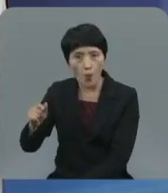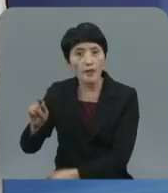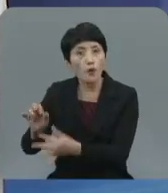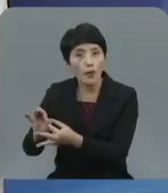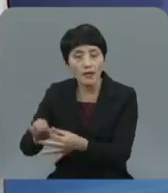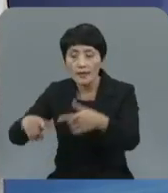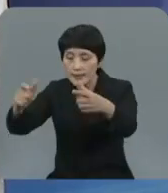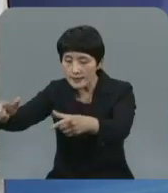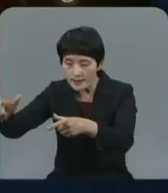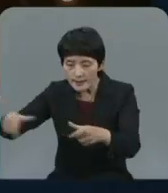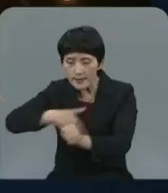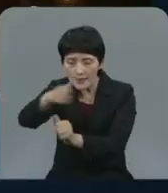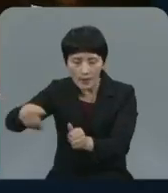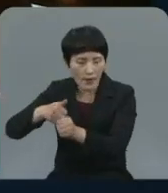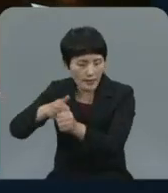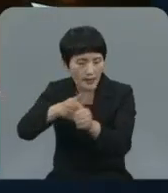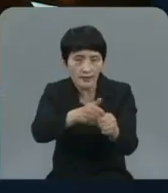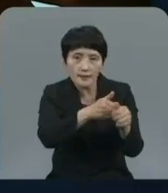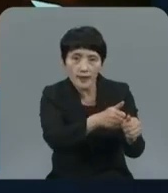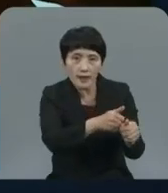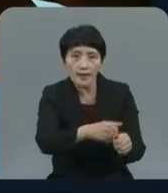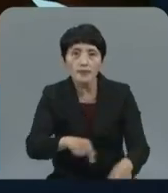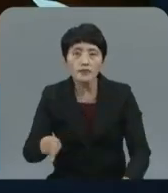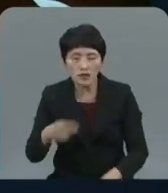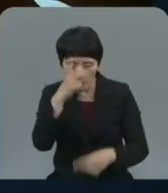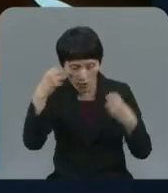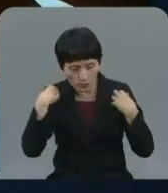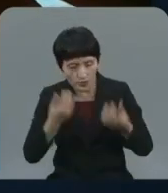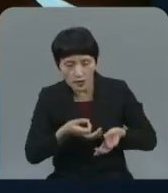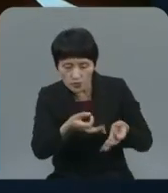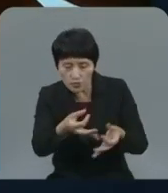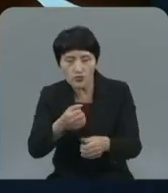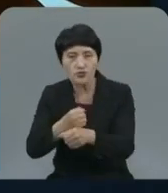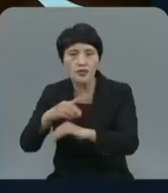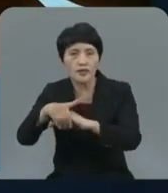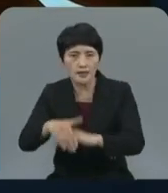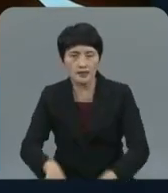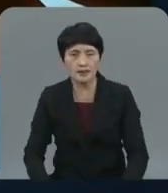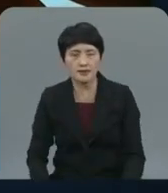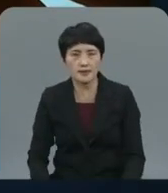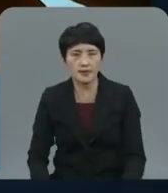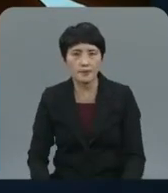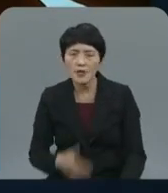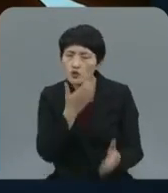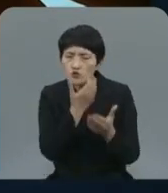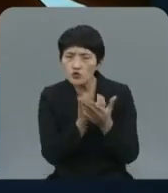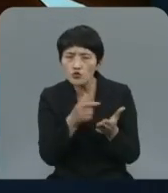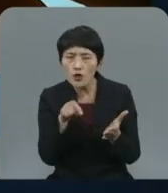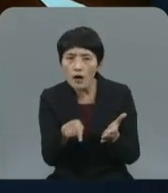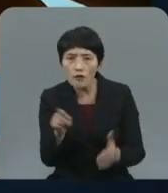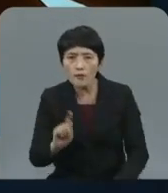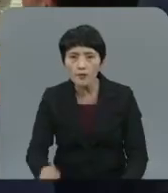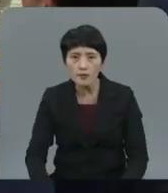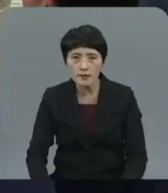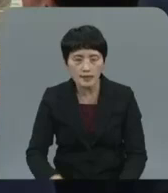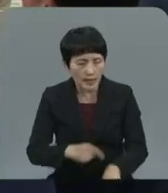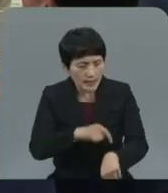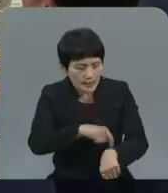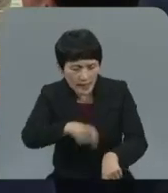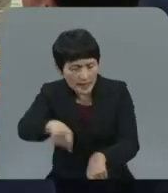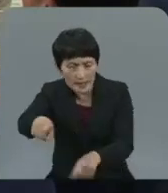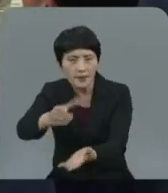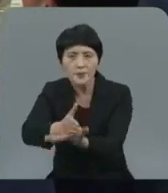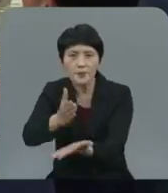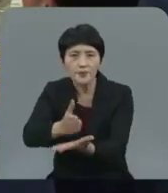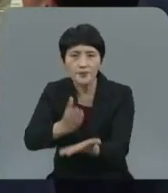hochmoderne Industriekomplexe außerhalb der Hauptstadtregion zu bauen um spitzenindustrie in die Weltraum zukunftsautes und Wasserstoff